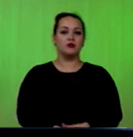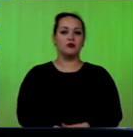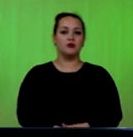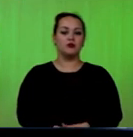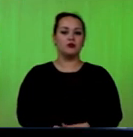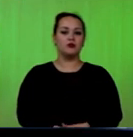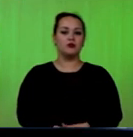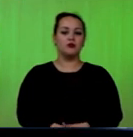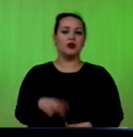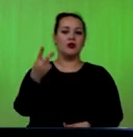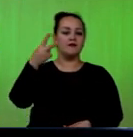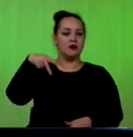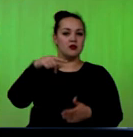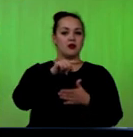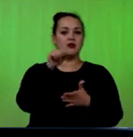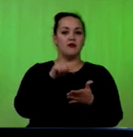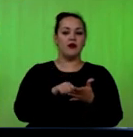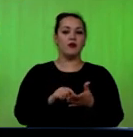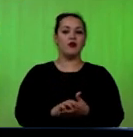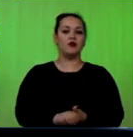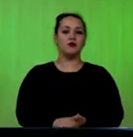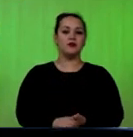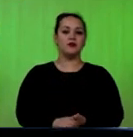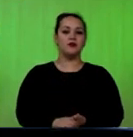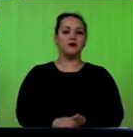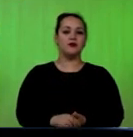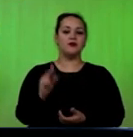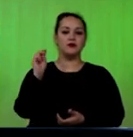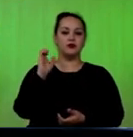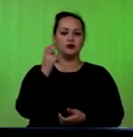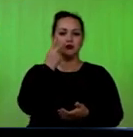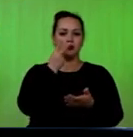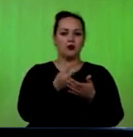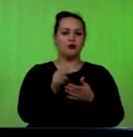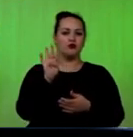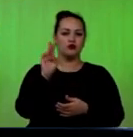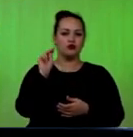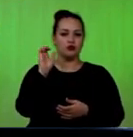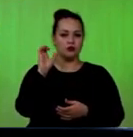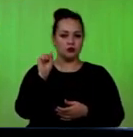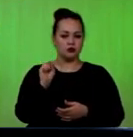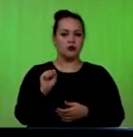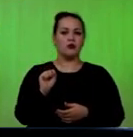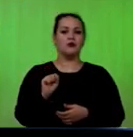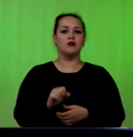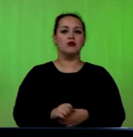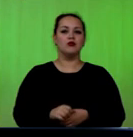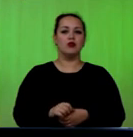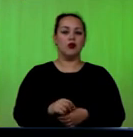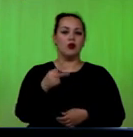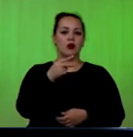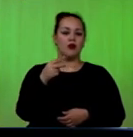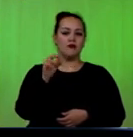20 вопрос часы показывают 4 часа чему равна